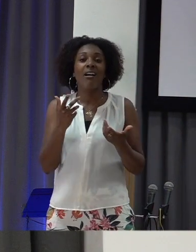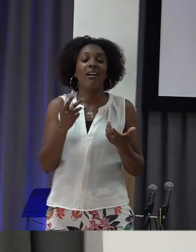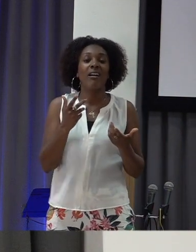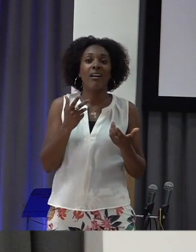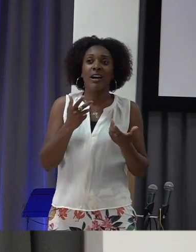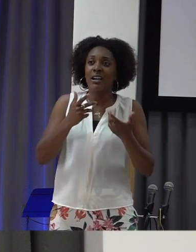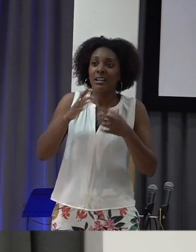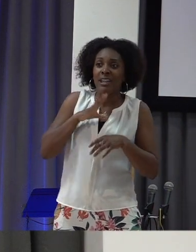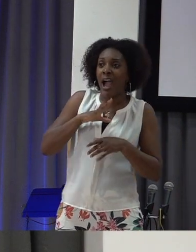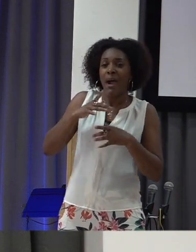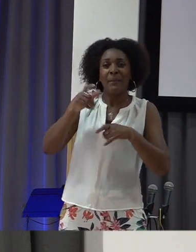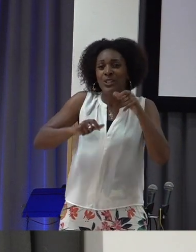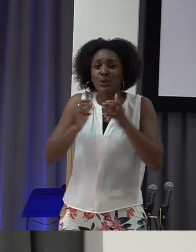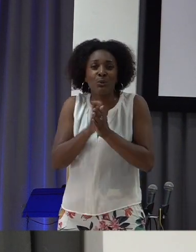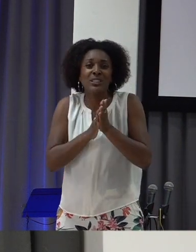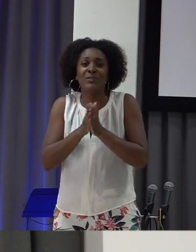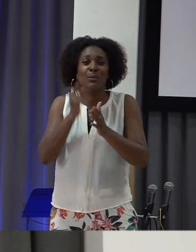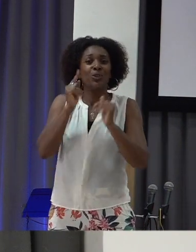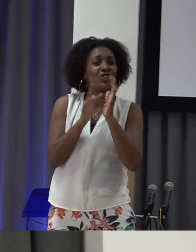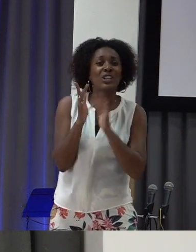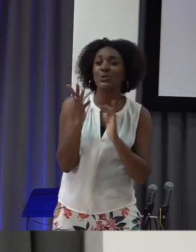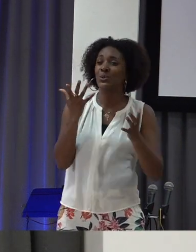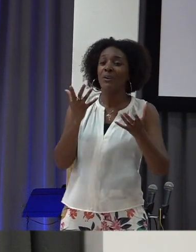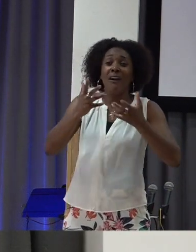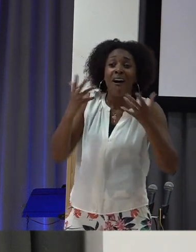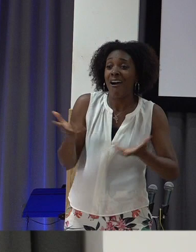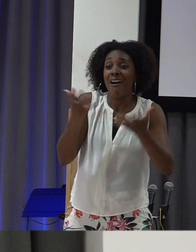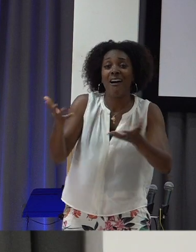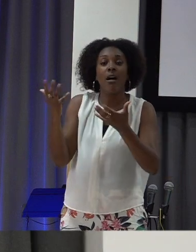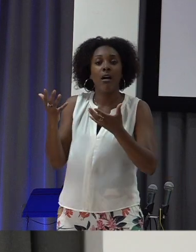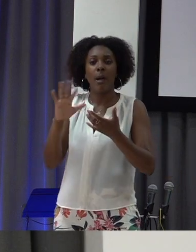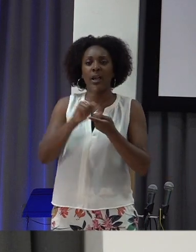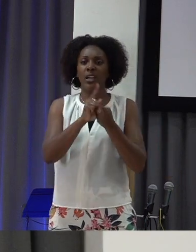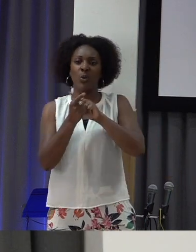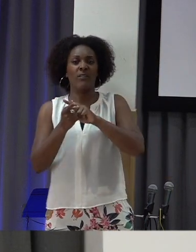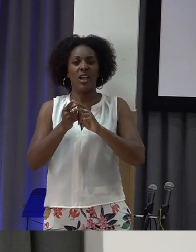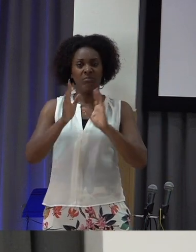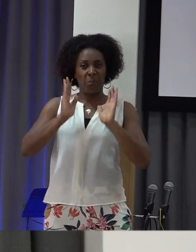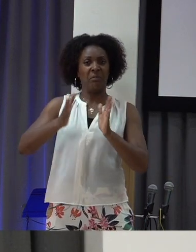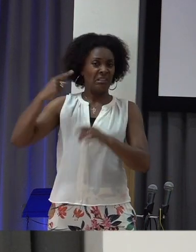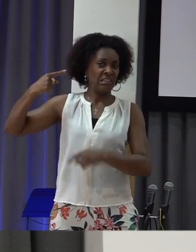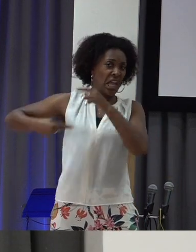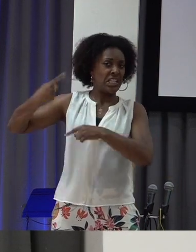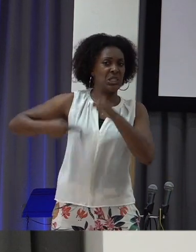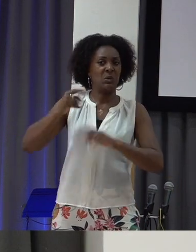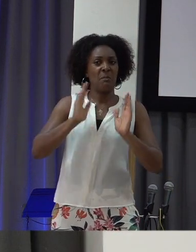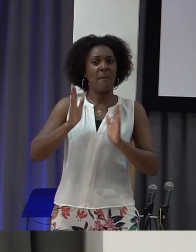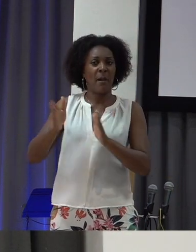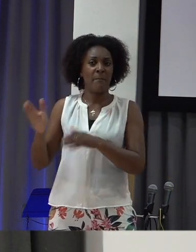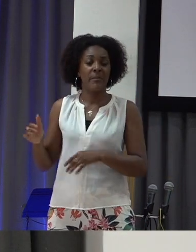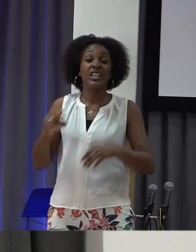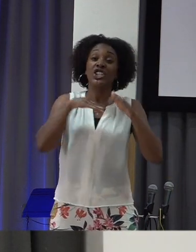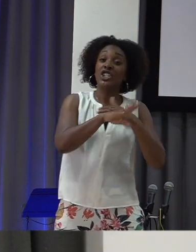ensuite complètement figé en système de lois et de traditions. Dans le judaïsme, il y a 613